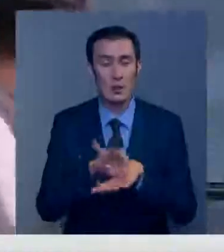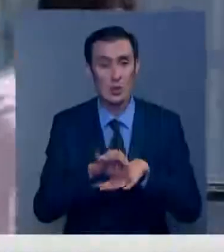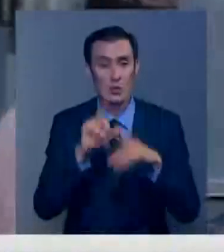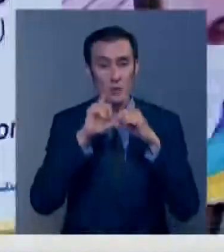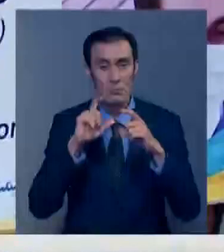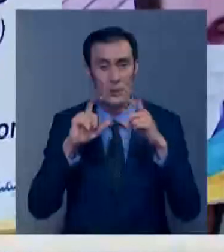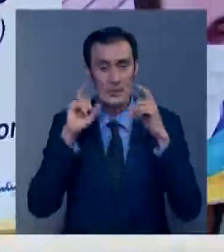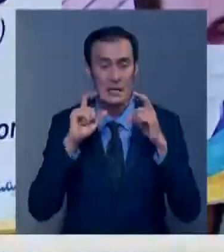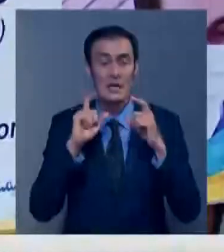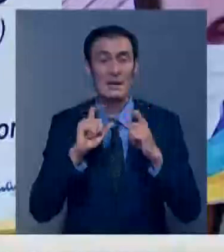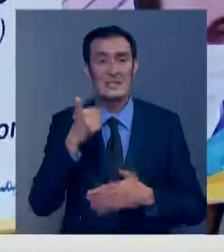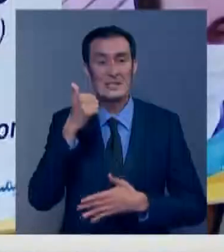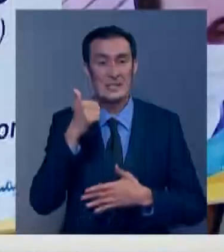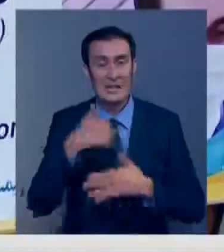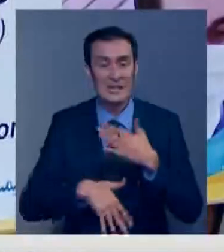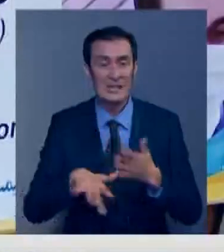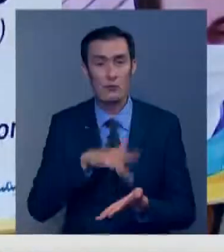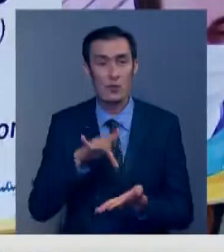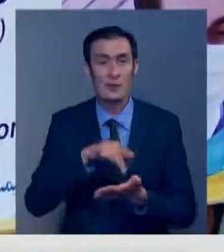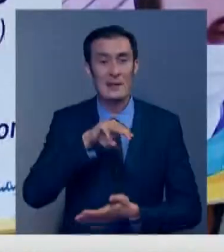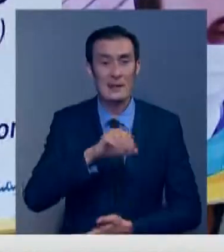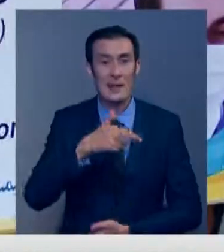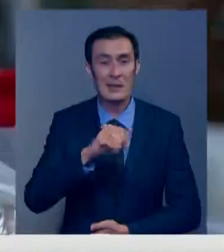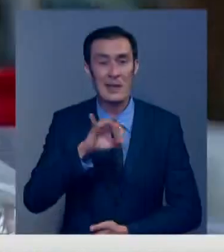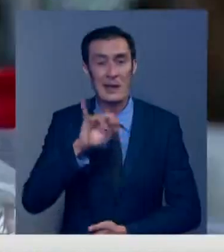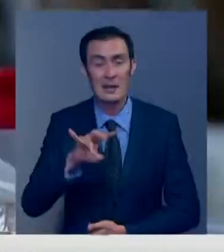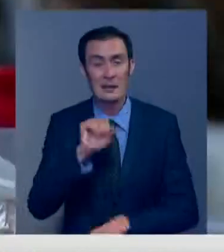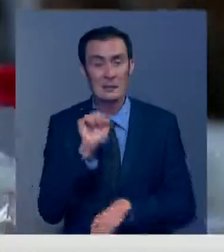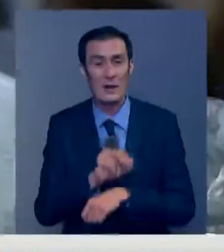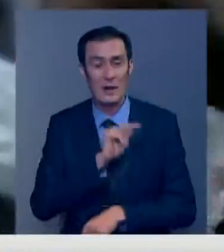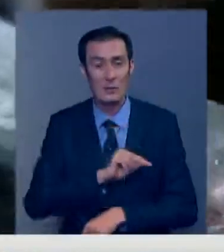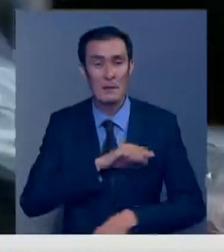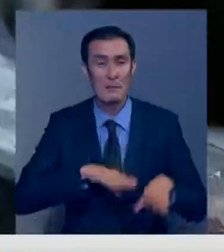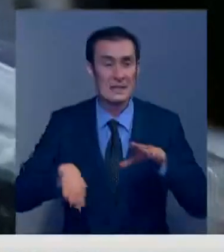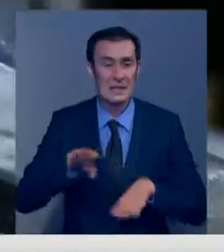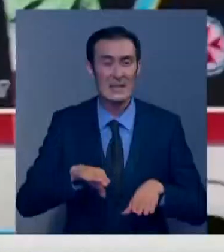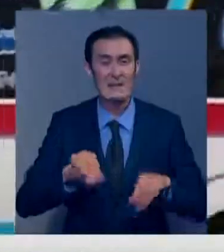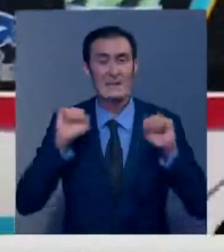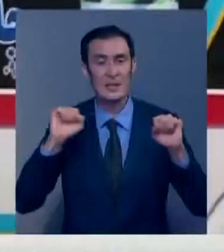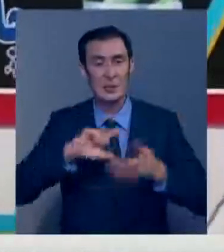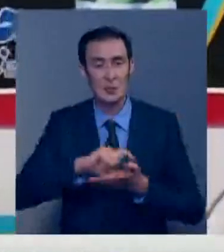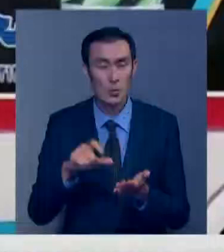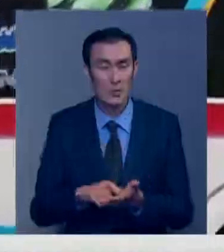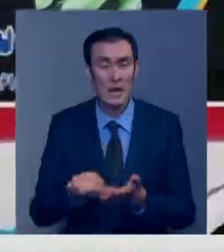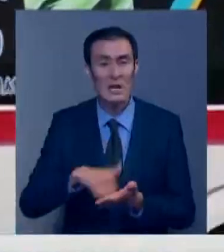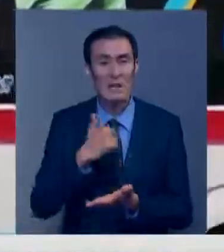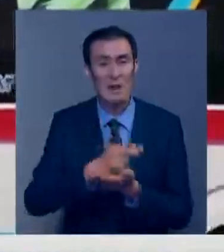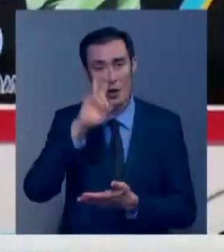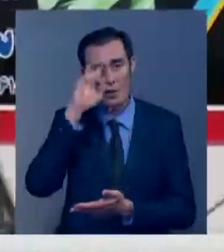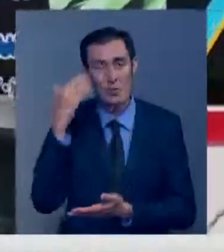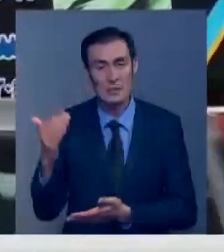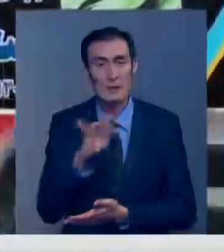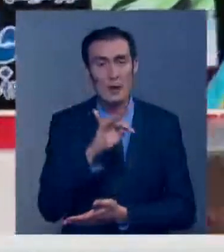в общественных местах. В столице страны Тегеране приостановил работу бассейны и фитнес-клубы. Президент страны